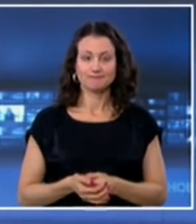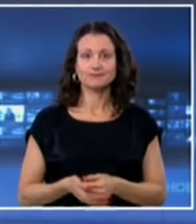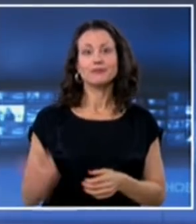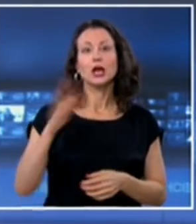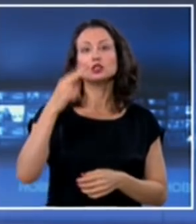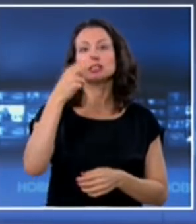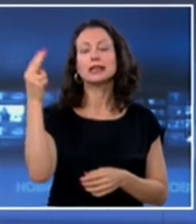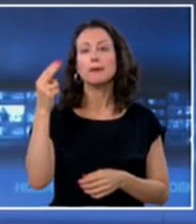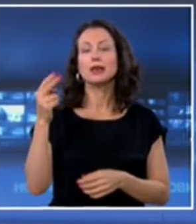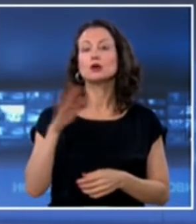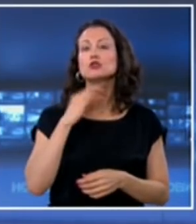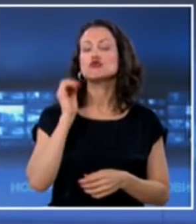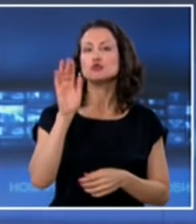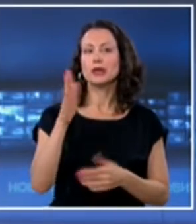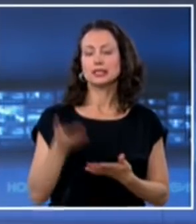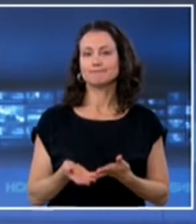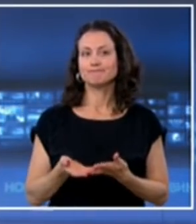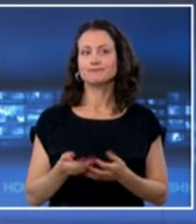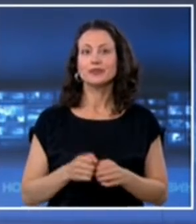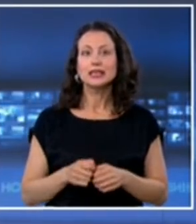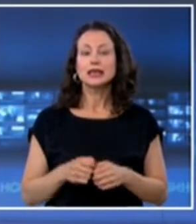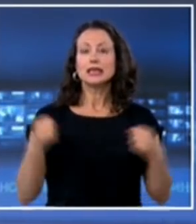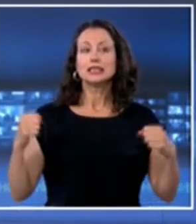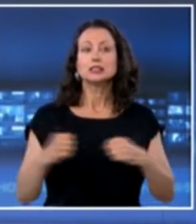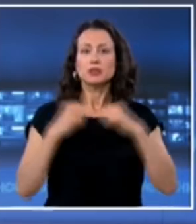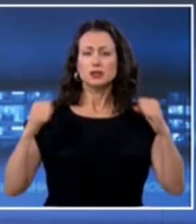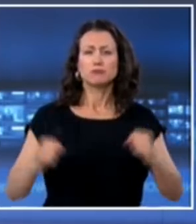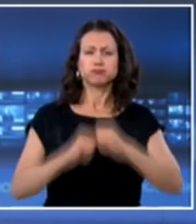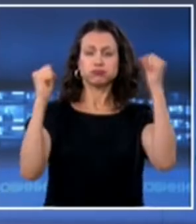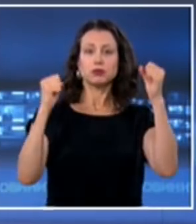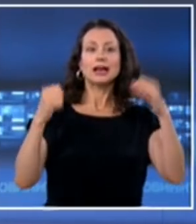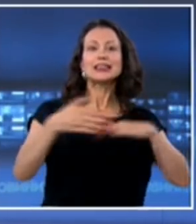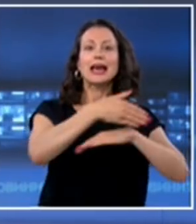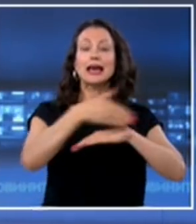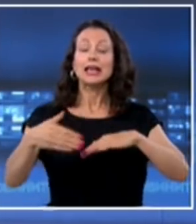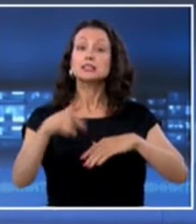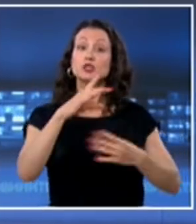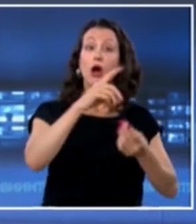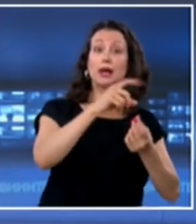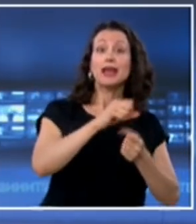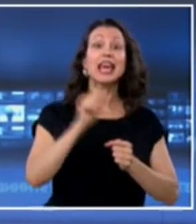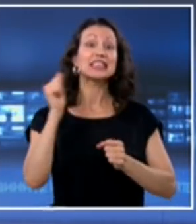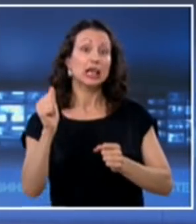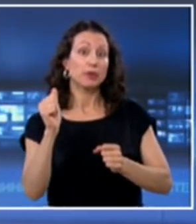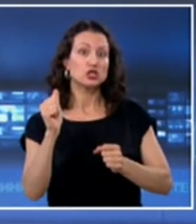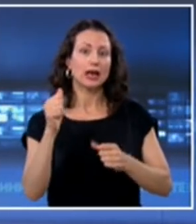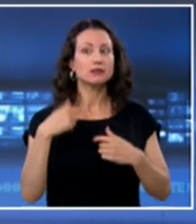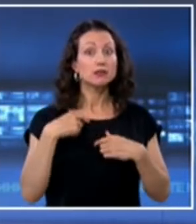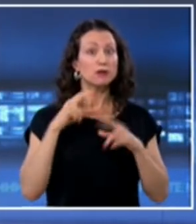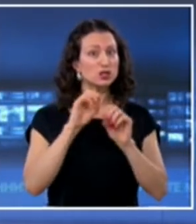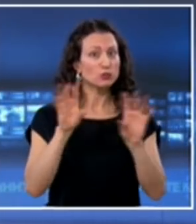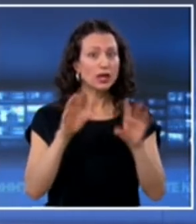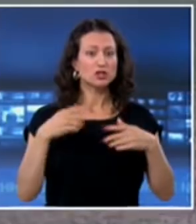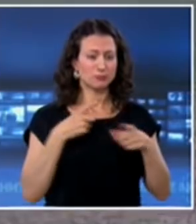Още теми от чужбина сега. Сблъсъци избухнаха на границата между Армения и Азербайджан. Съобщава се за артилерийски огън